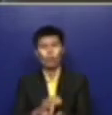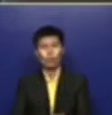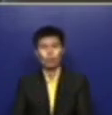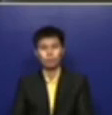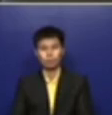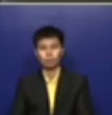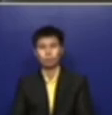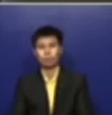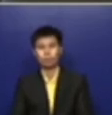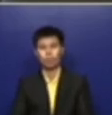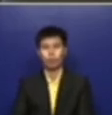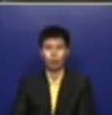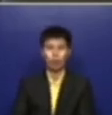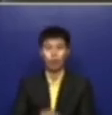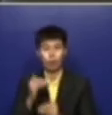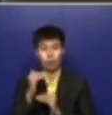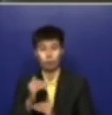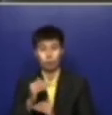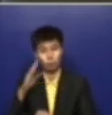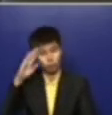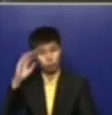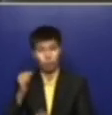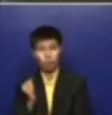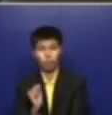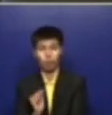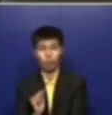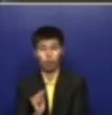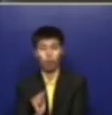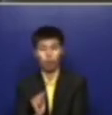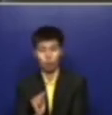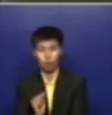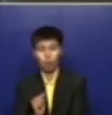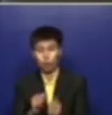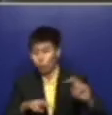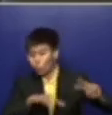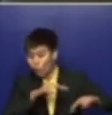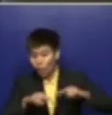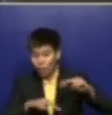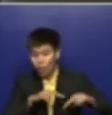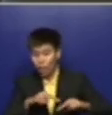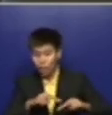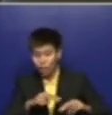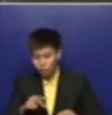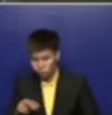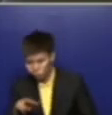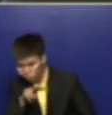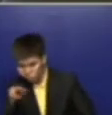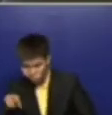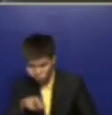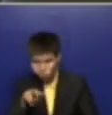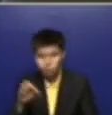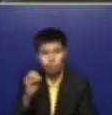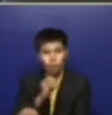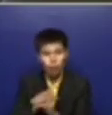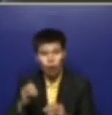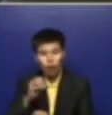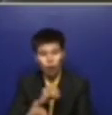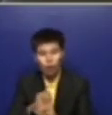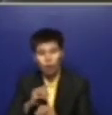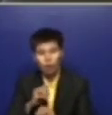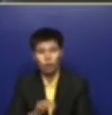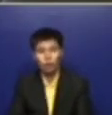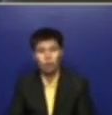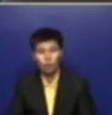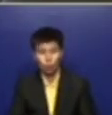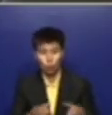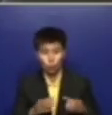ก็กำหนดให้เจ้าหน้าที่ตำรวจนะครับเป็นหลักในการที่จะดูแลความปลอดภัยทั้งในพื้นที่นะครับที่จะชุมนุม